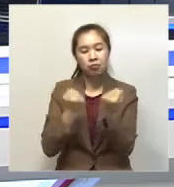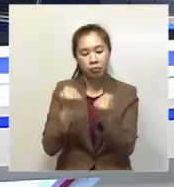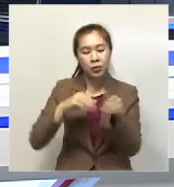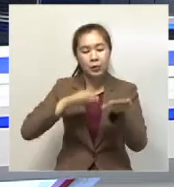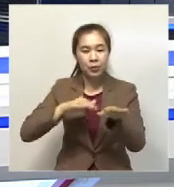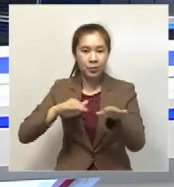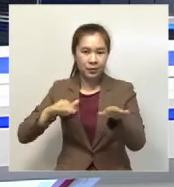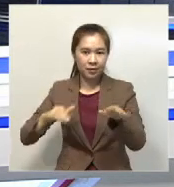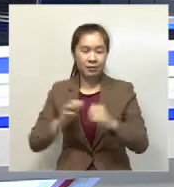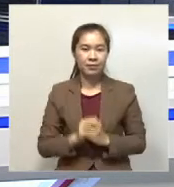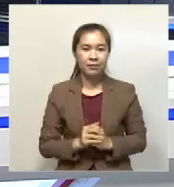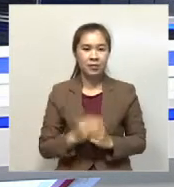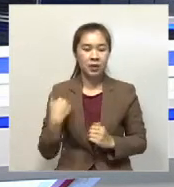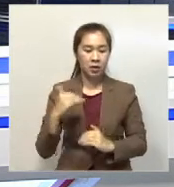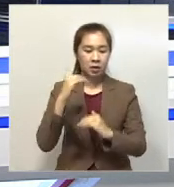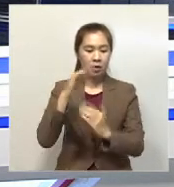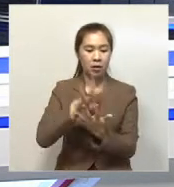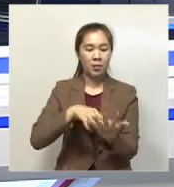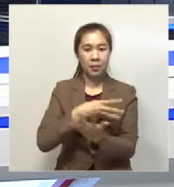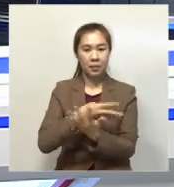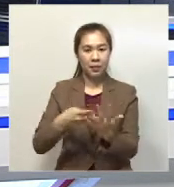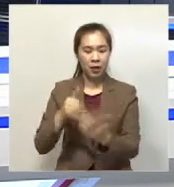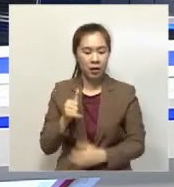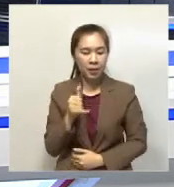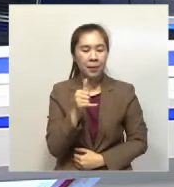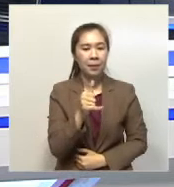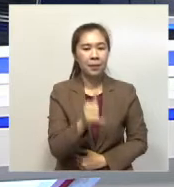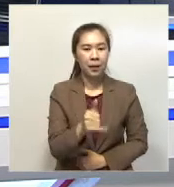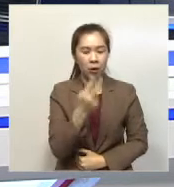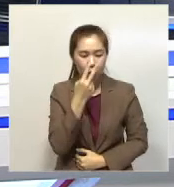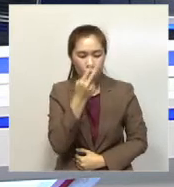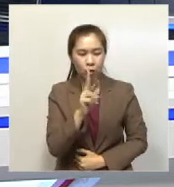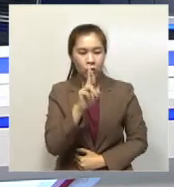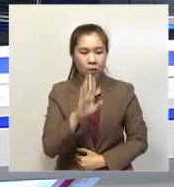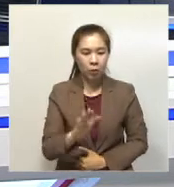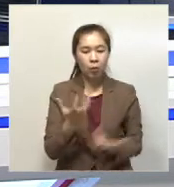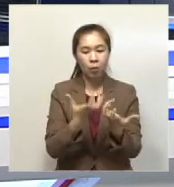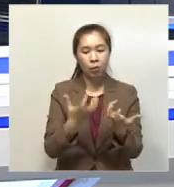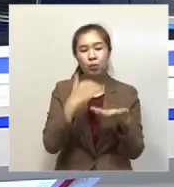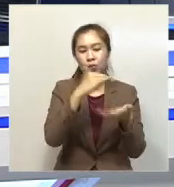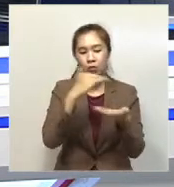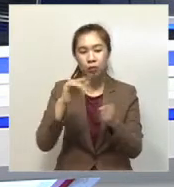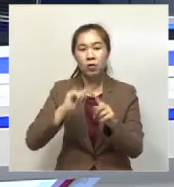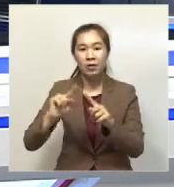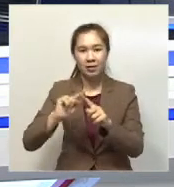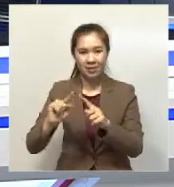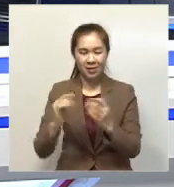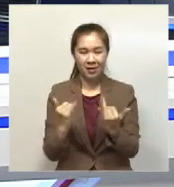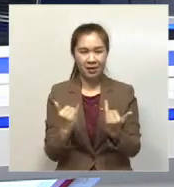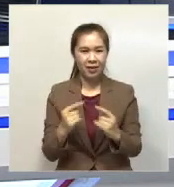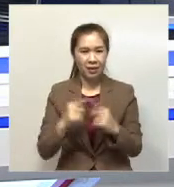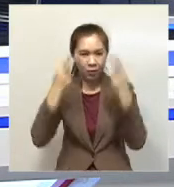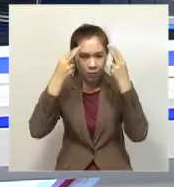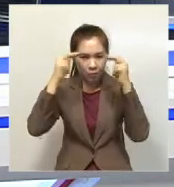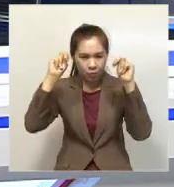ะคะ ใช่แต่ว่าจริงๆเนี่ยตามกำหนดการคือการเดินทางลงพื้นที่ไปติดตามเรื่องระบบขนส่งคมนาคมต่างๆแต่นายกรัฐมนตรีเนี่ยเดิน